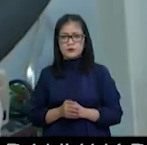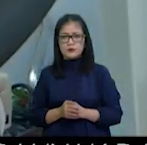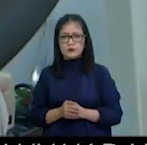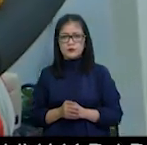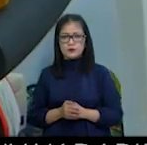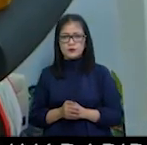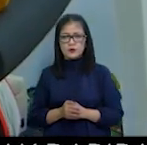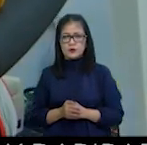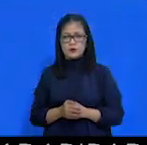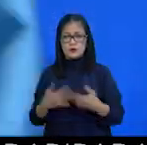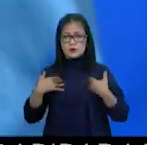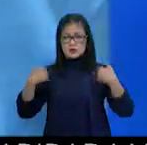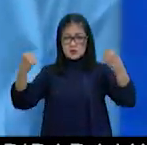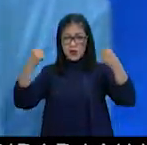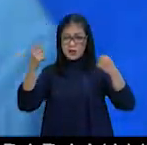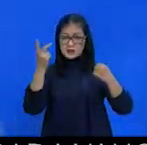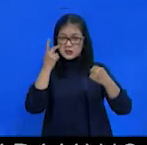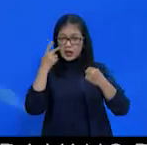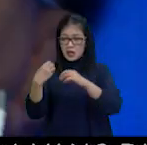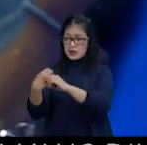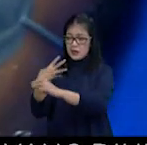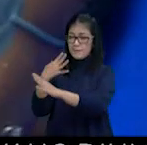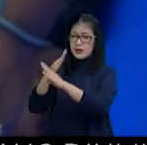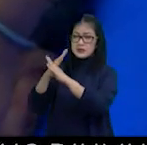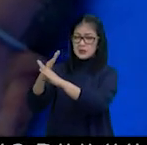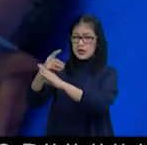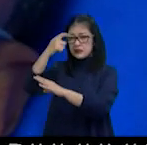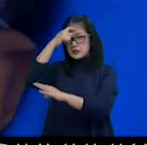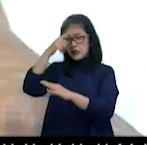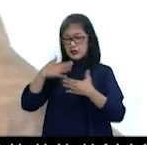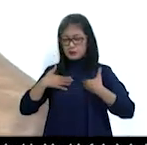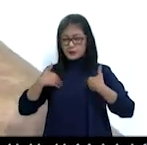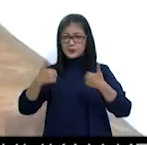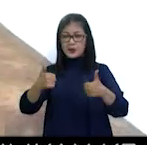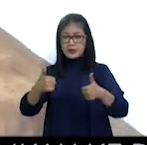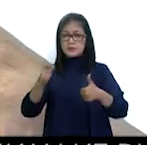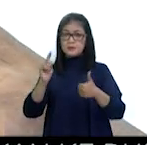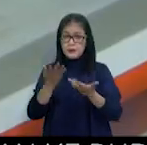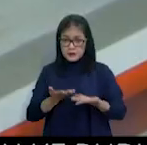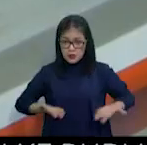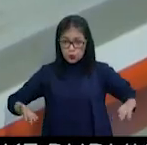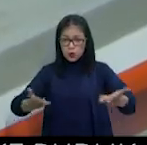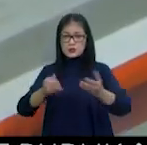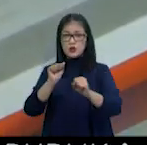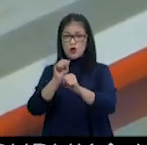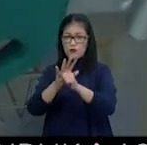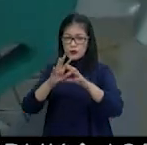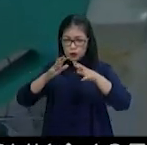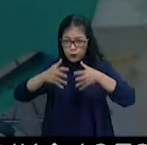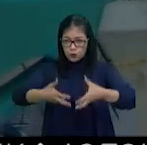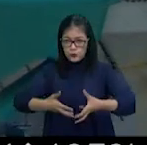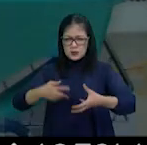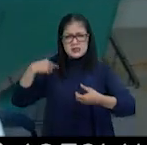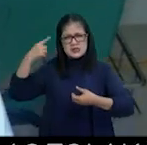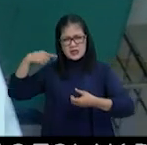Menjaga kesehatan dan mencegah penyakit jauh lebih baik daripada mengobati. Apalagi di masa pandemi, masyarakat harus secara rutin dan berkala